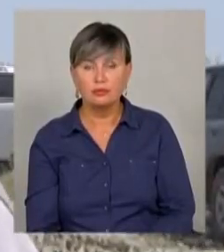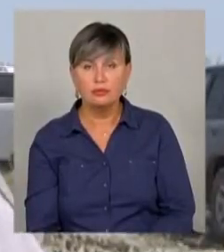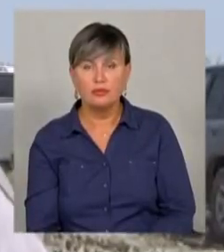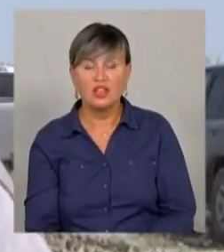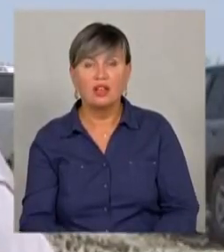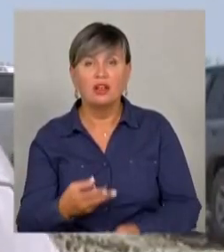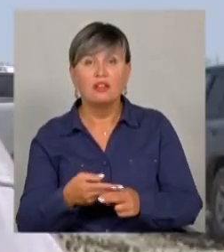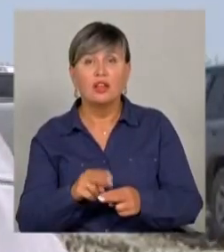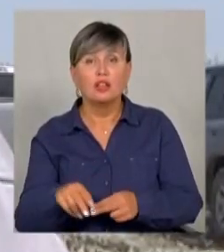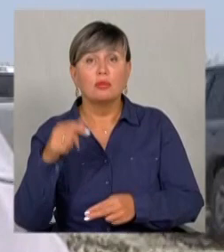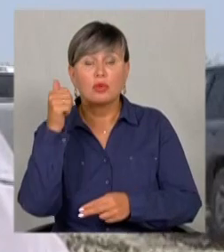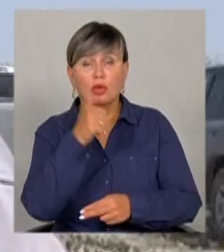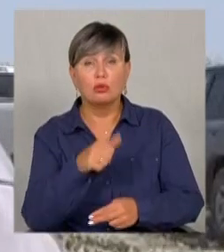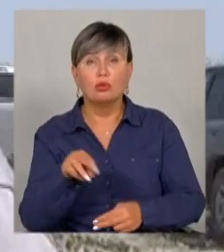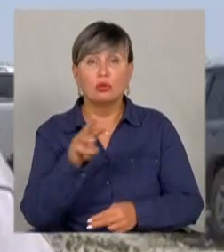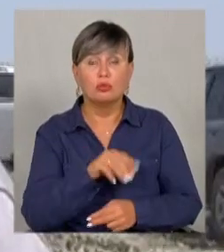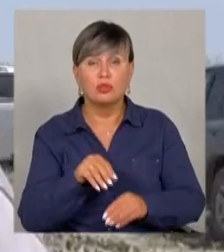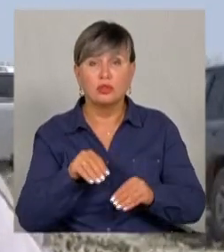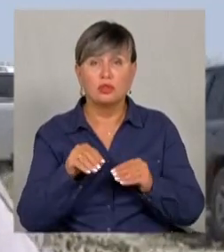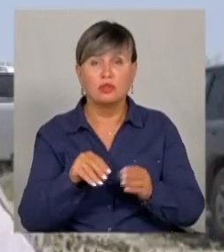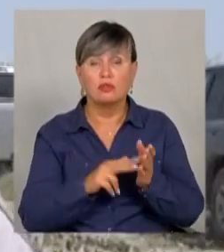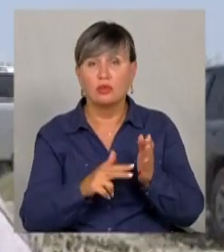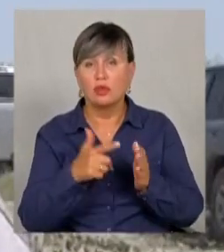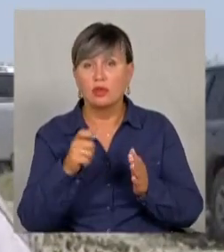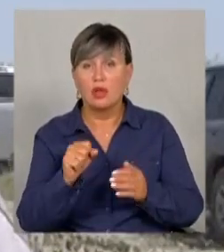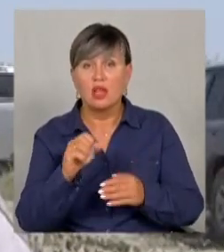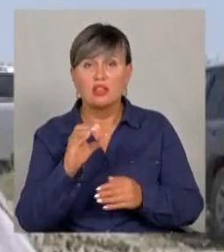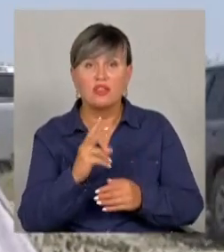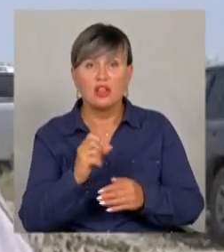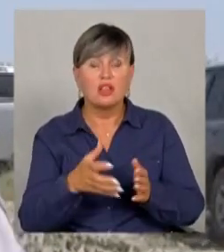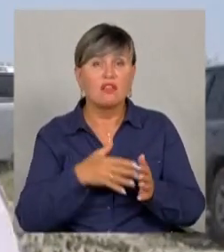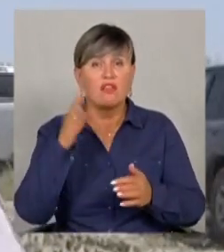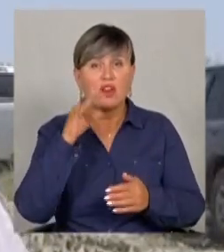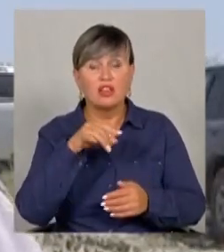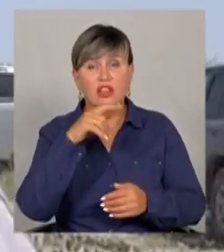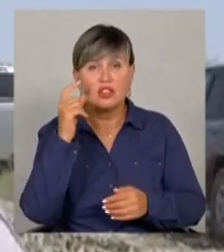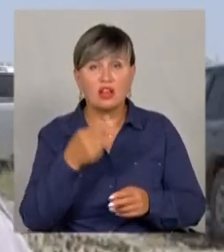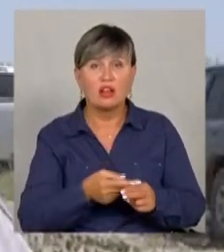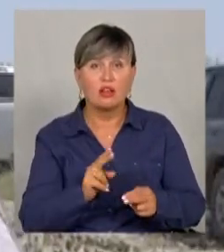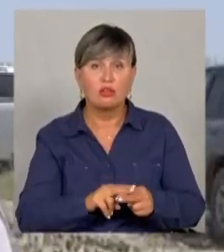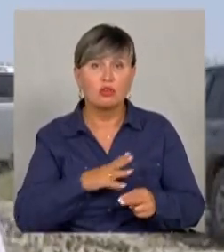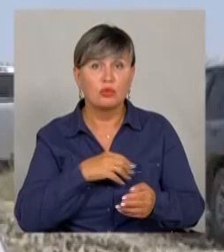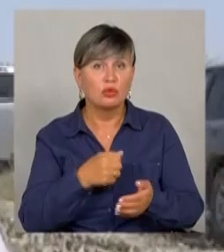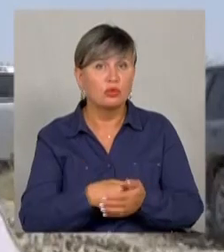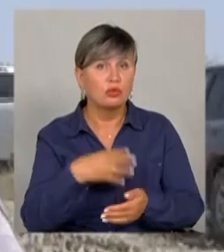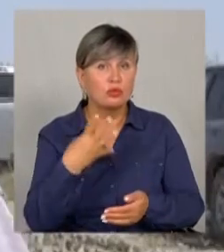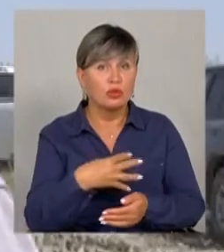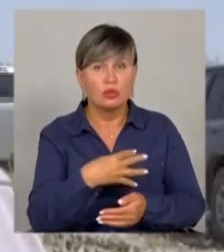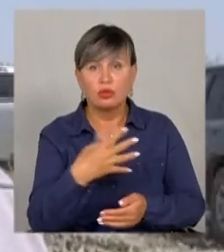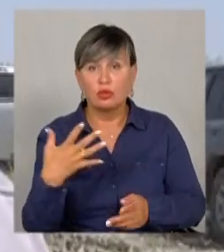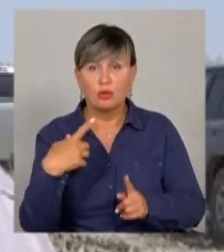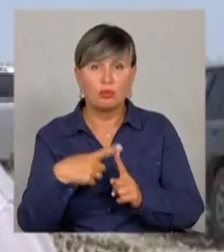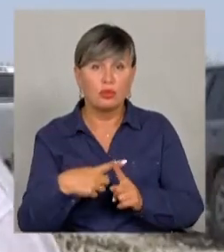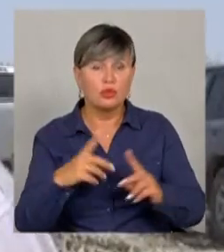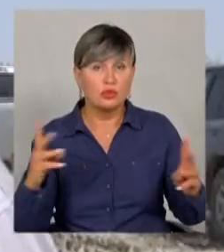В этом году мы засеяли более 580 гектар свеклы. Но нехватка воды и жара, которая доходила до 40-45 градусов,